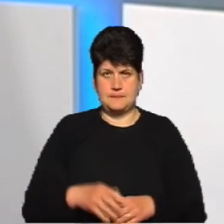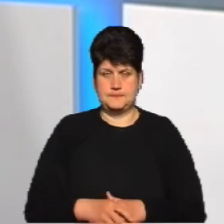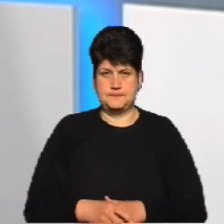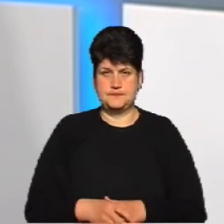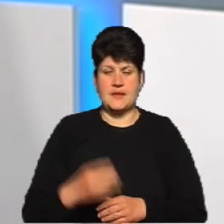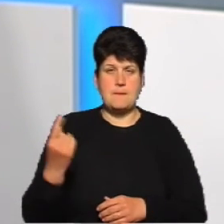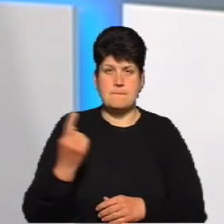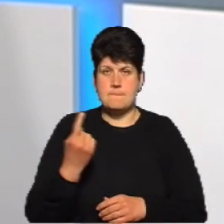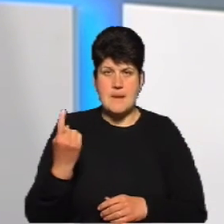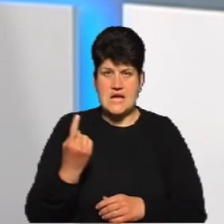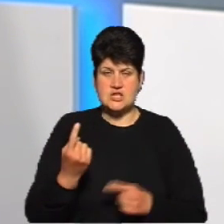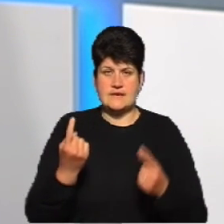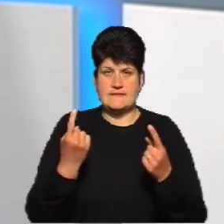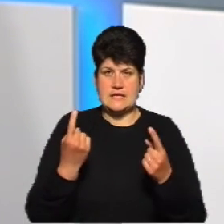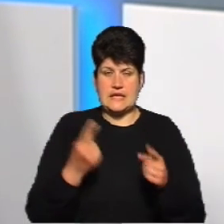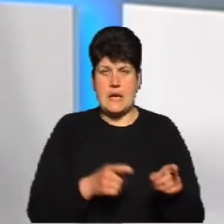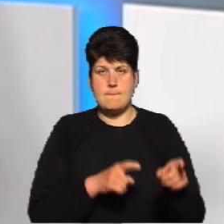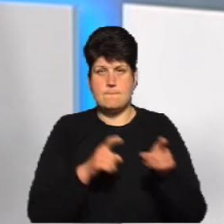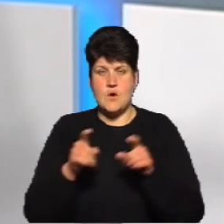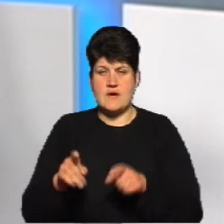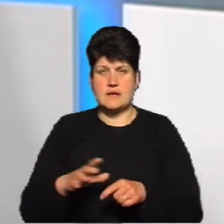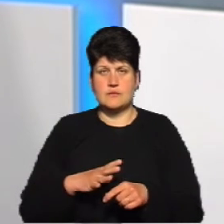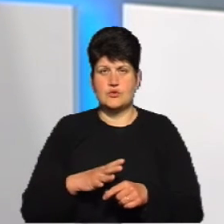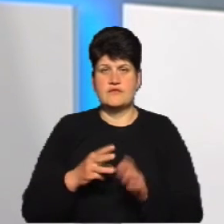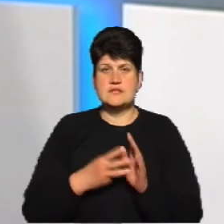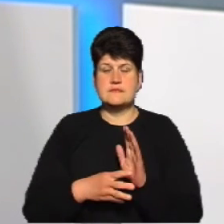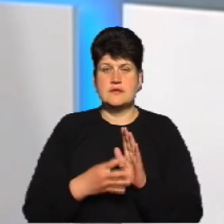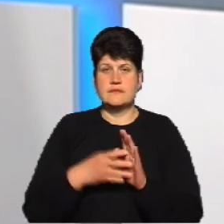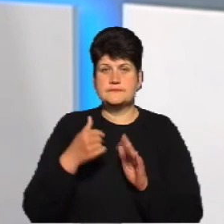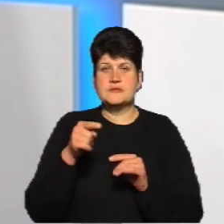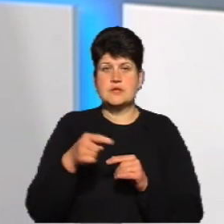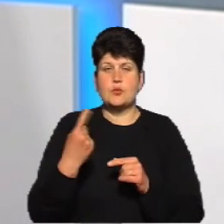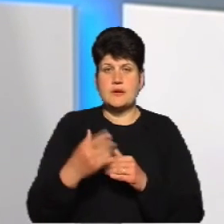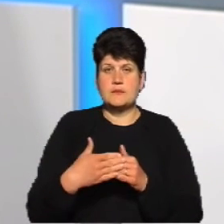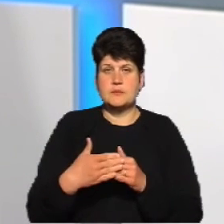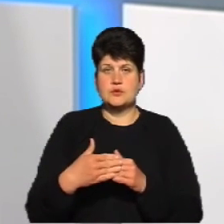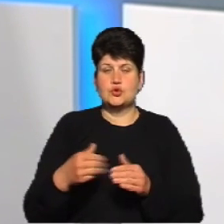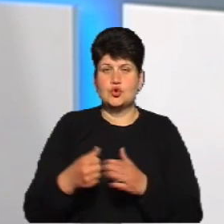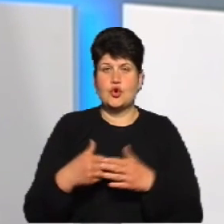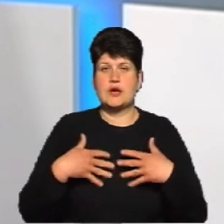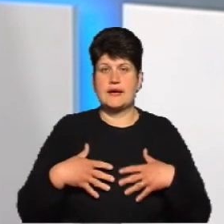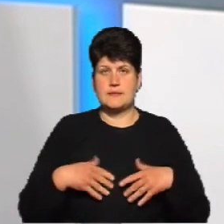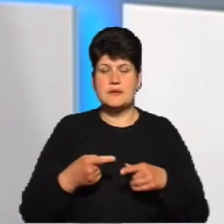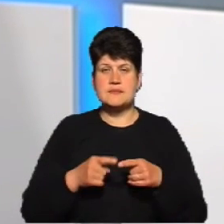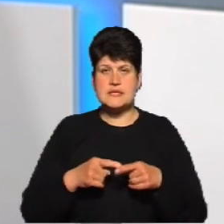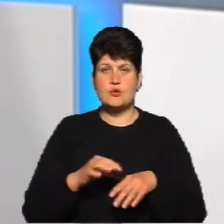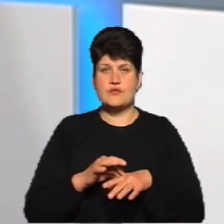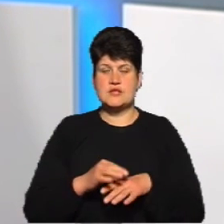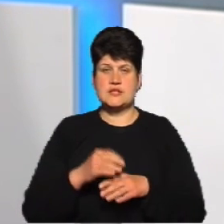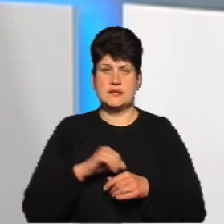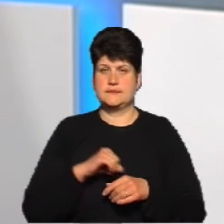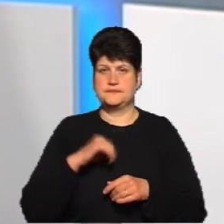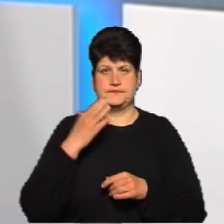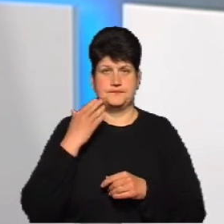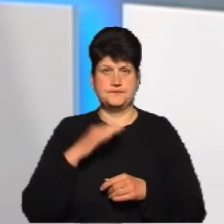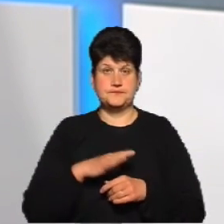великі повернення були в 89-му з тих областей, які були найближчі до Криму. Так? Їм це було фізично зробити найпростіше. З другого